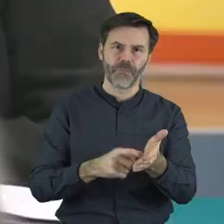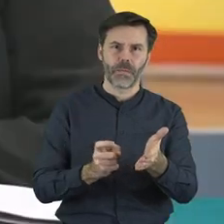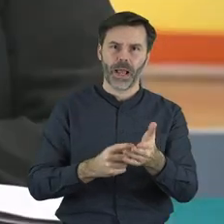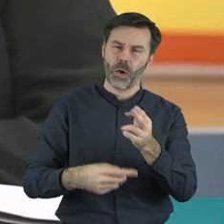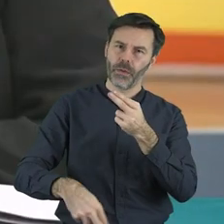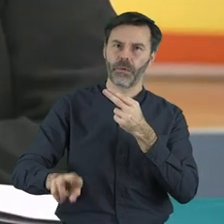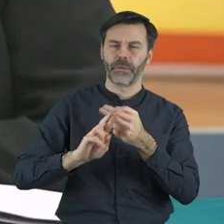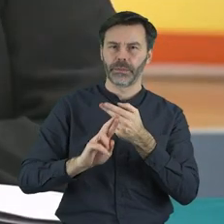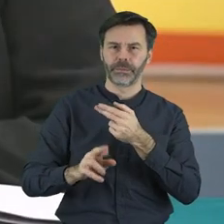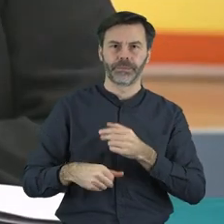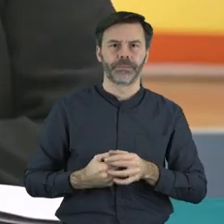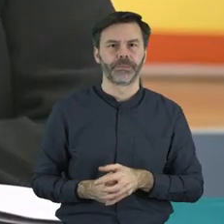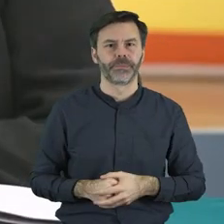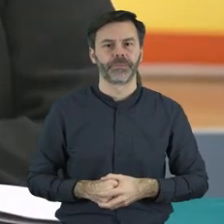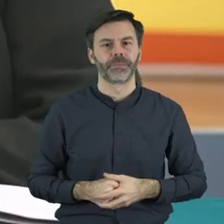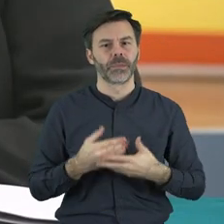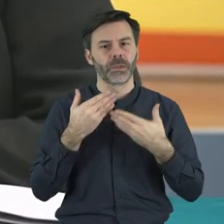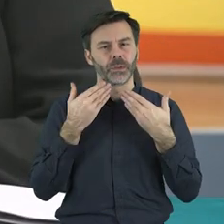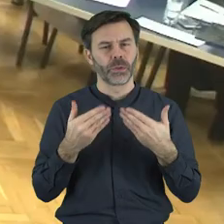radnych?